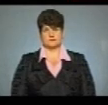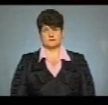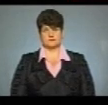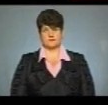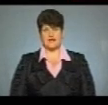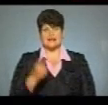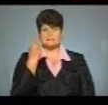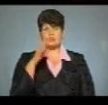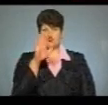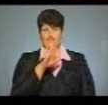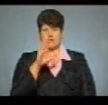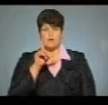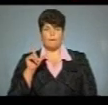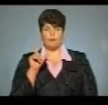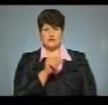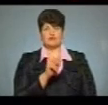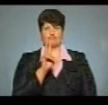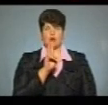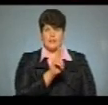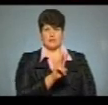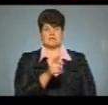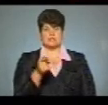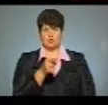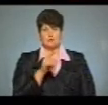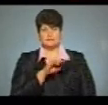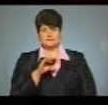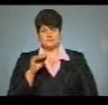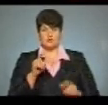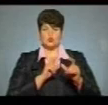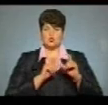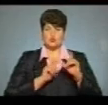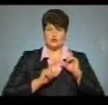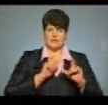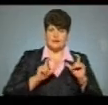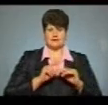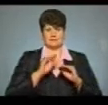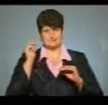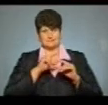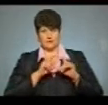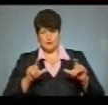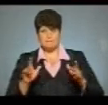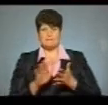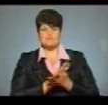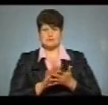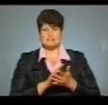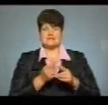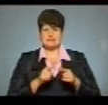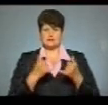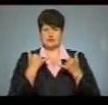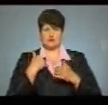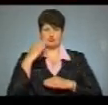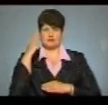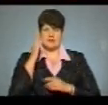З 1 вересня проїзд у тролейбусах Тернополя для учнів і студентів безкоштовний. За це сьогодні проголосували на сесії міськради.